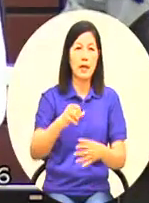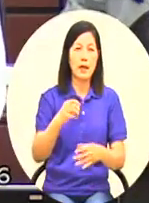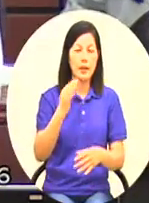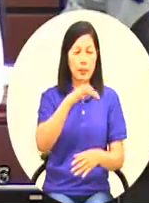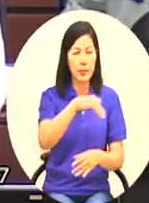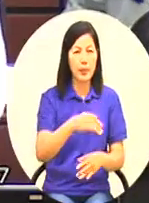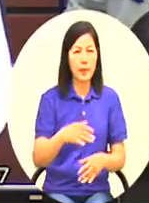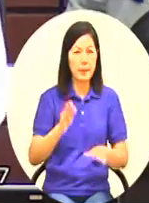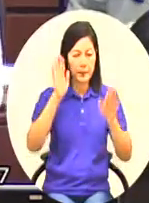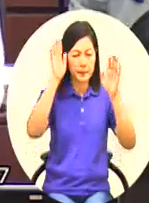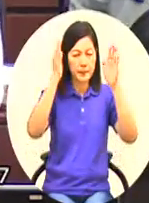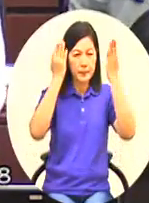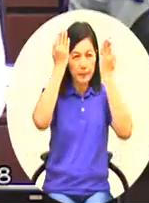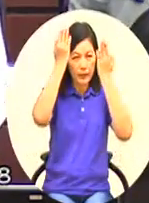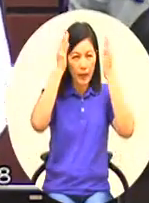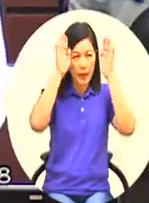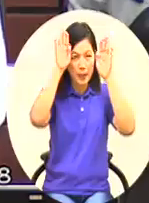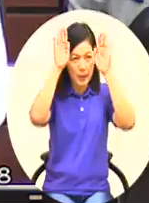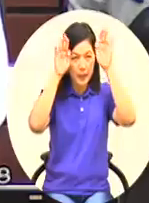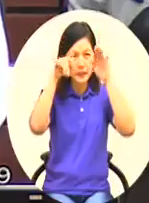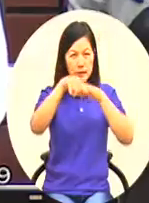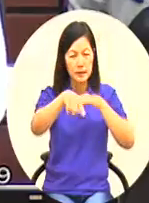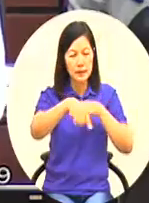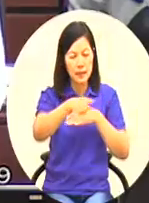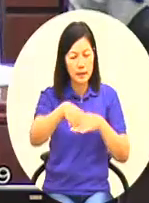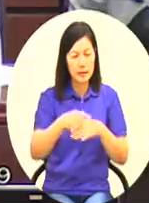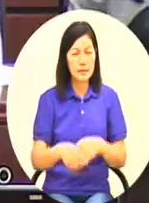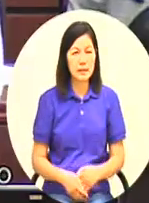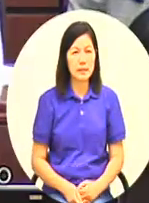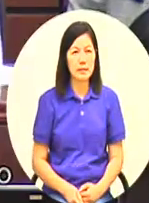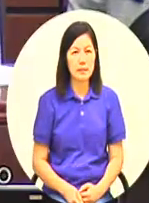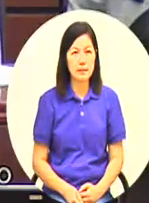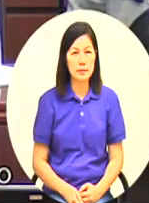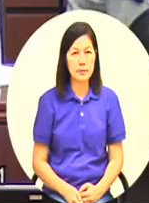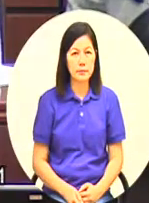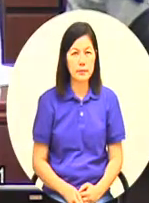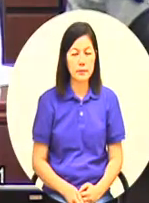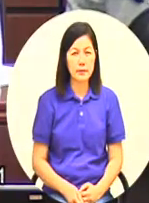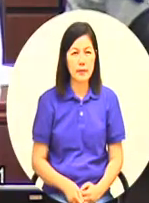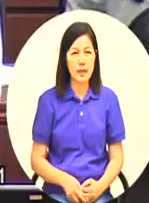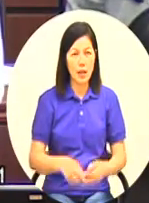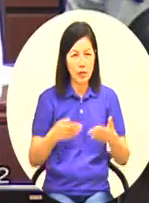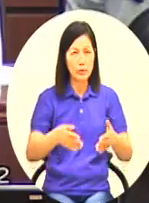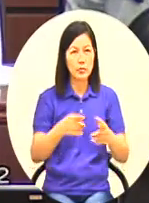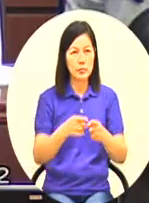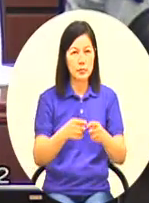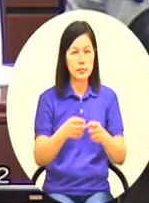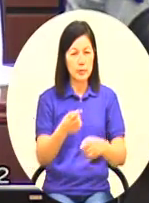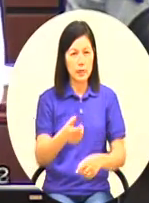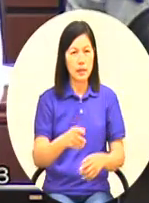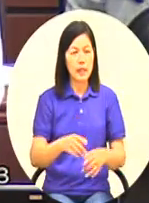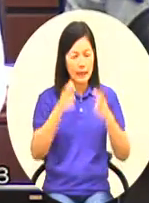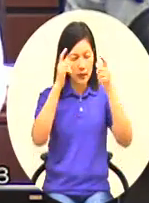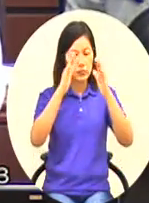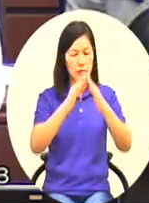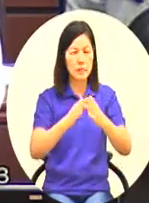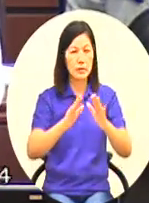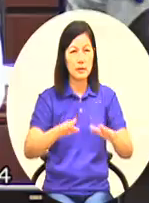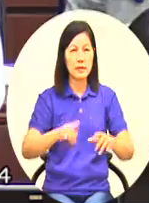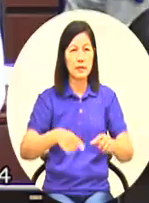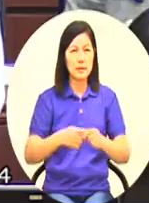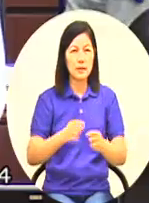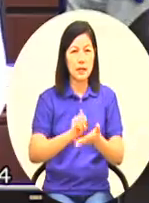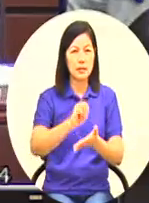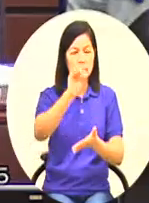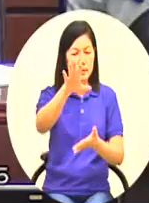甲菲律宾，这其实拢是咱重点吼，啊，因为讲实在，咱即摆吼，伫咱高雄市来讲，今年通报疑似